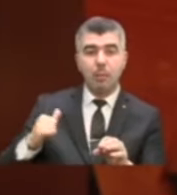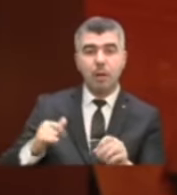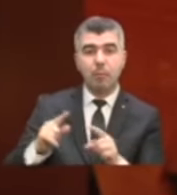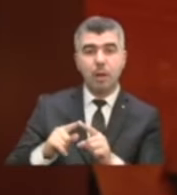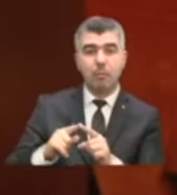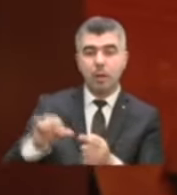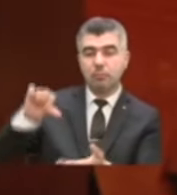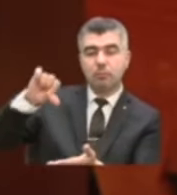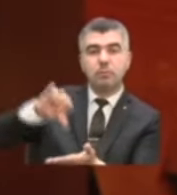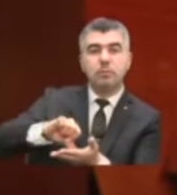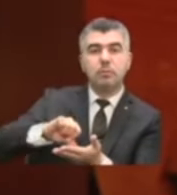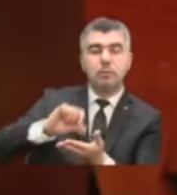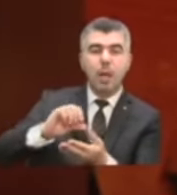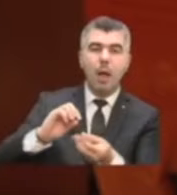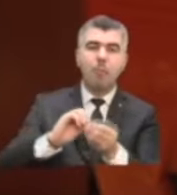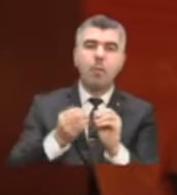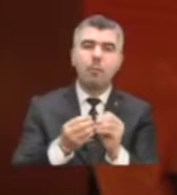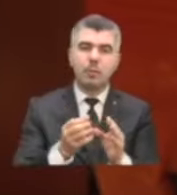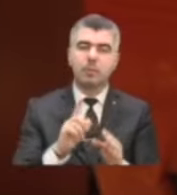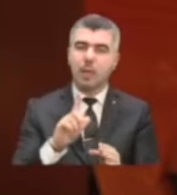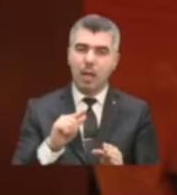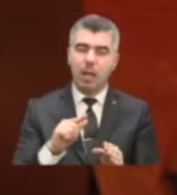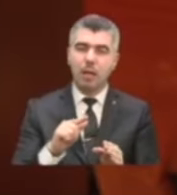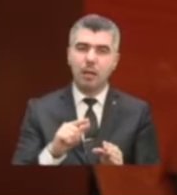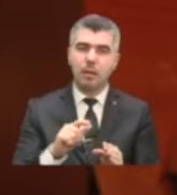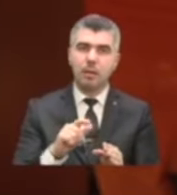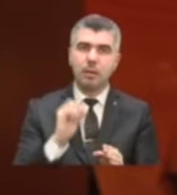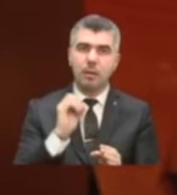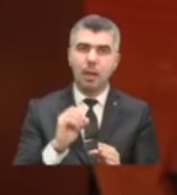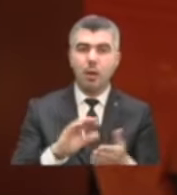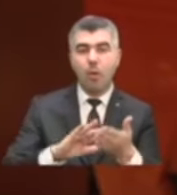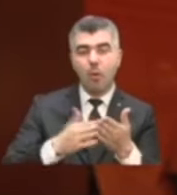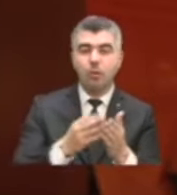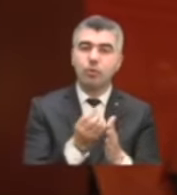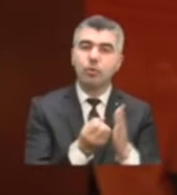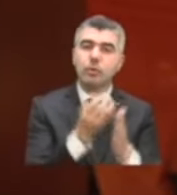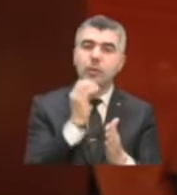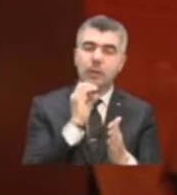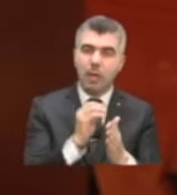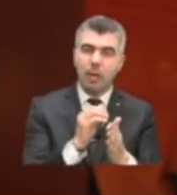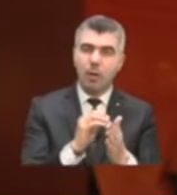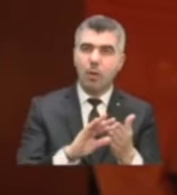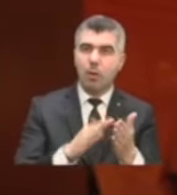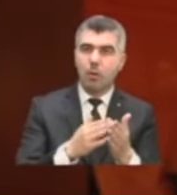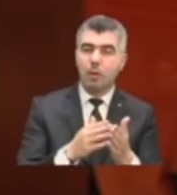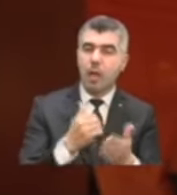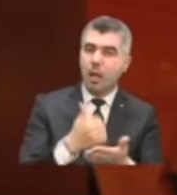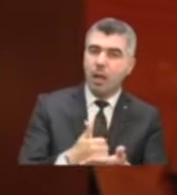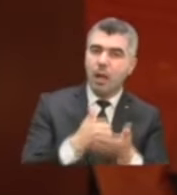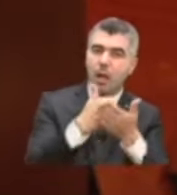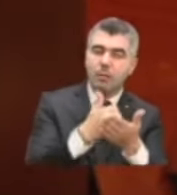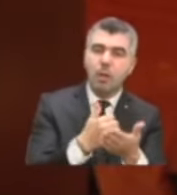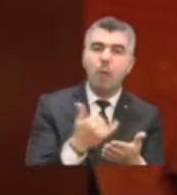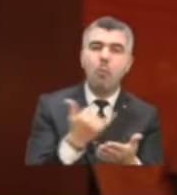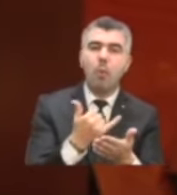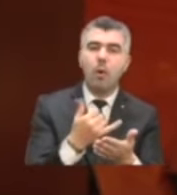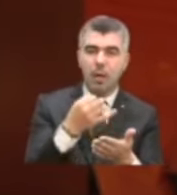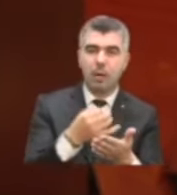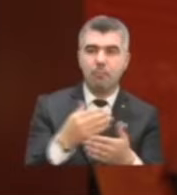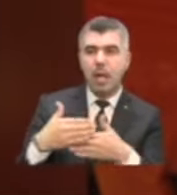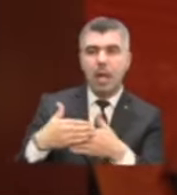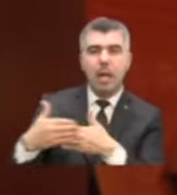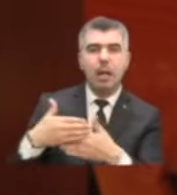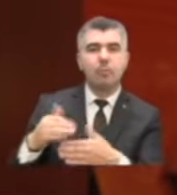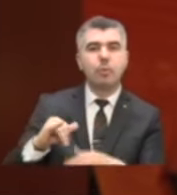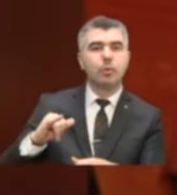في لو سونتر. يعني كاين واحد الاشكاليه، واحد الخصوصيه ديال العمل الجوي اللي خصنا نتجاوب معها بطريقه جديده وبطريقه ذكيه، باش الخدمات تكون المهم والخدمات تكون عند